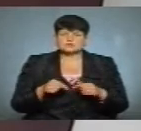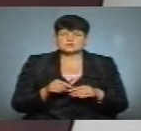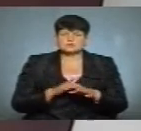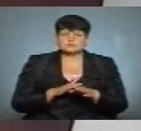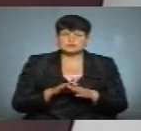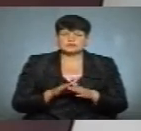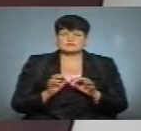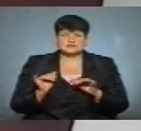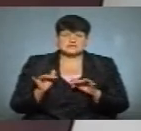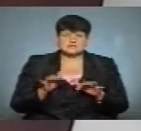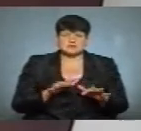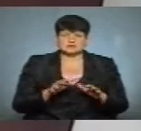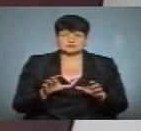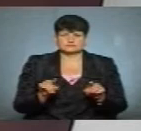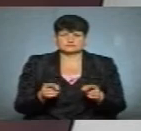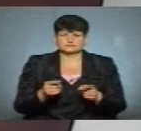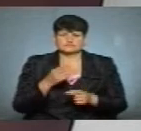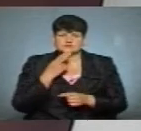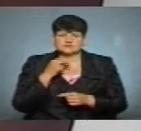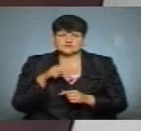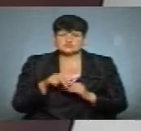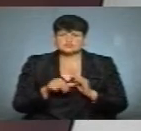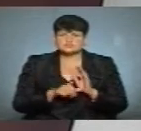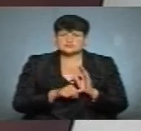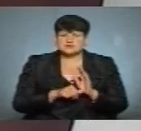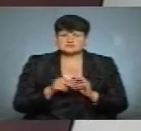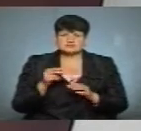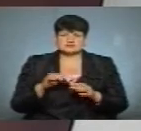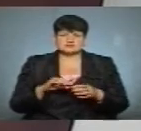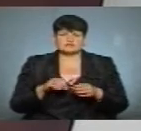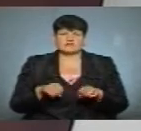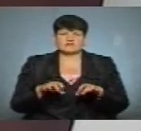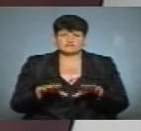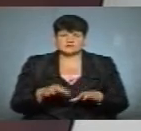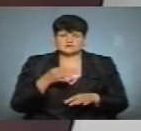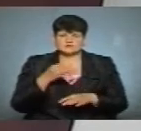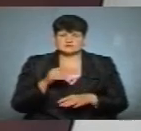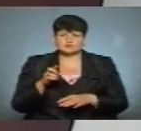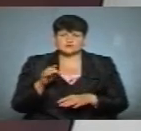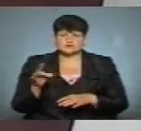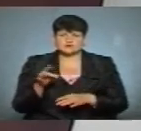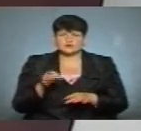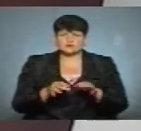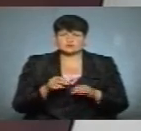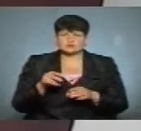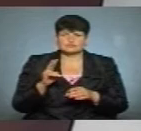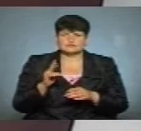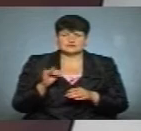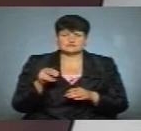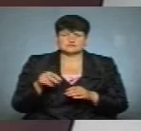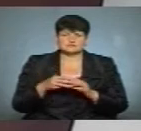виконавців нападу затримали у червні 2016-го. Вирок обвинуваченим оголосив Зборівський райсуд у квітні 2018